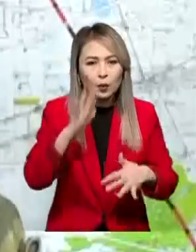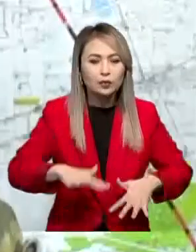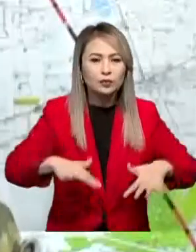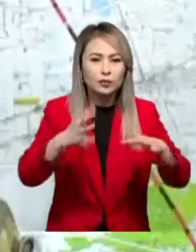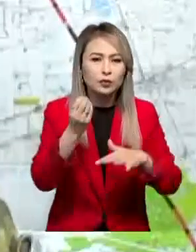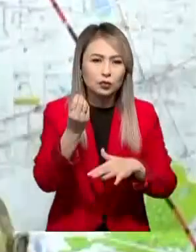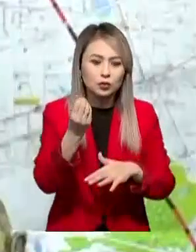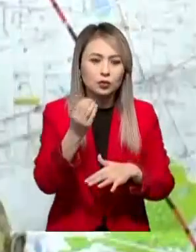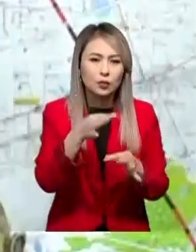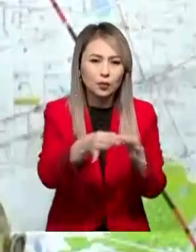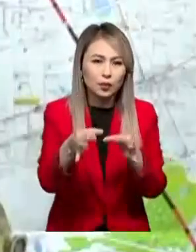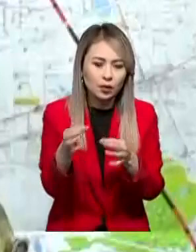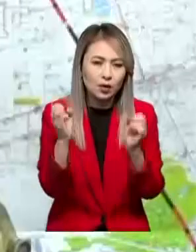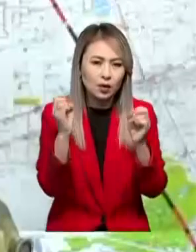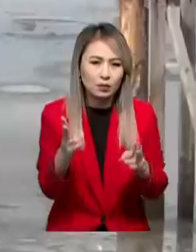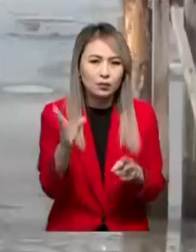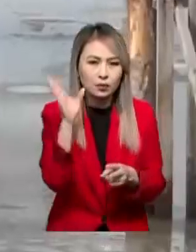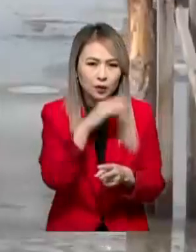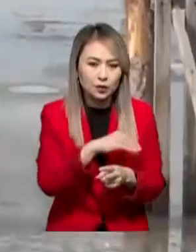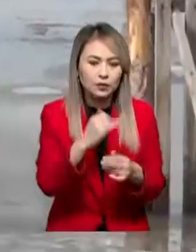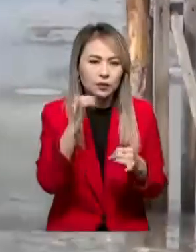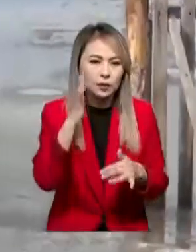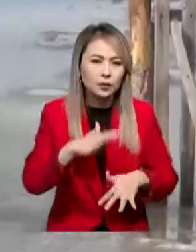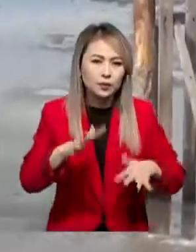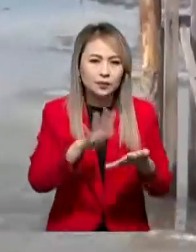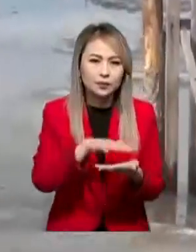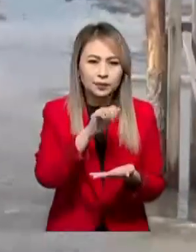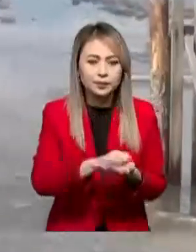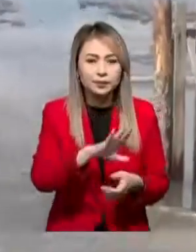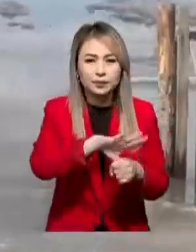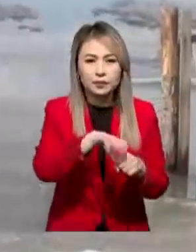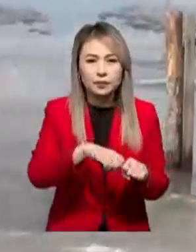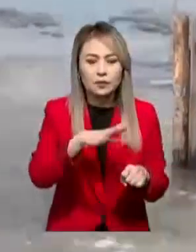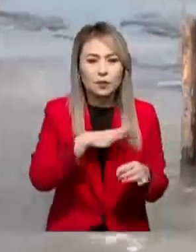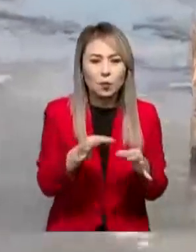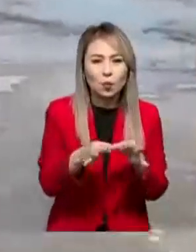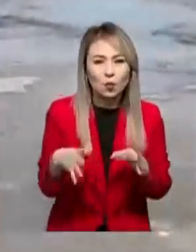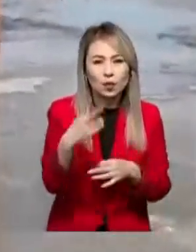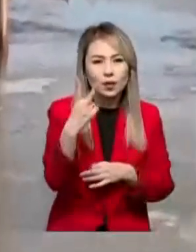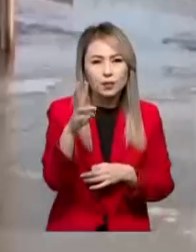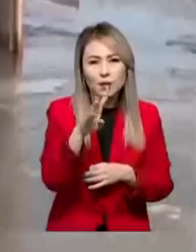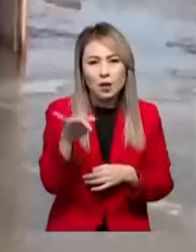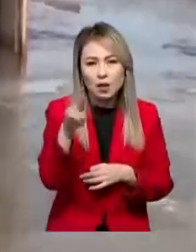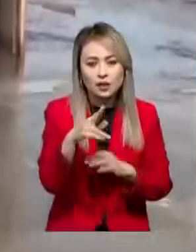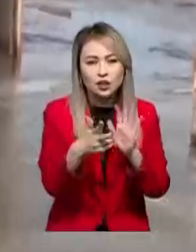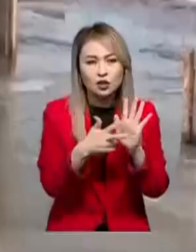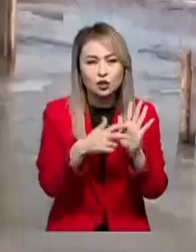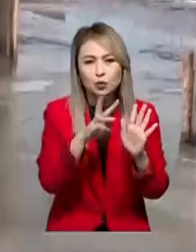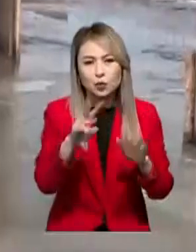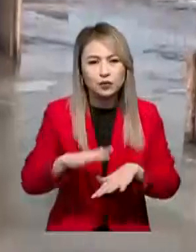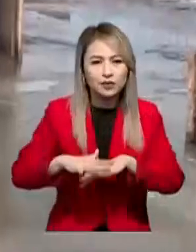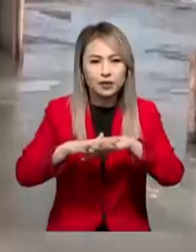тағы бірнеше аймаққа қауіп төнуі мүмкін. Тасқыннан келген залалды жоюға облыс 2 миллиард 800 миллион теңге қаржы